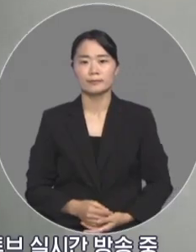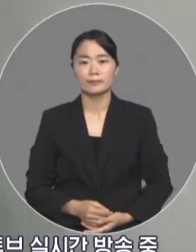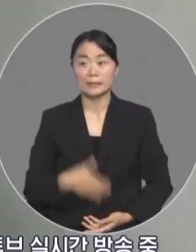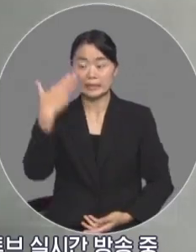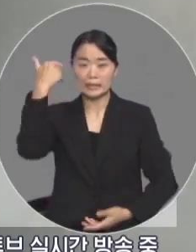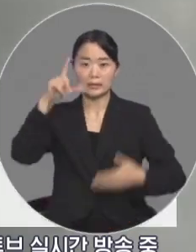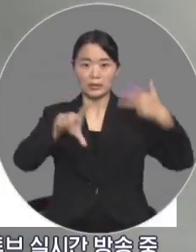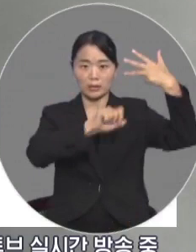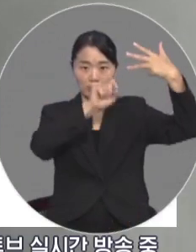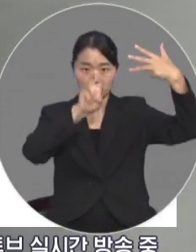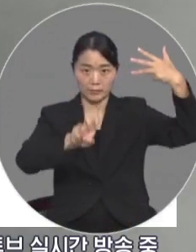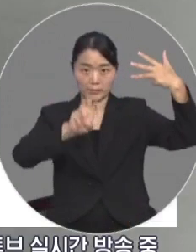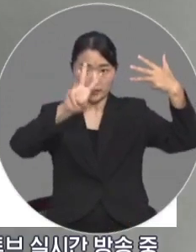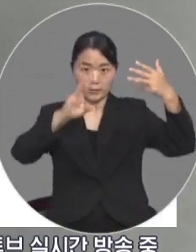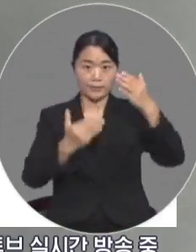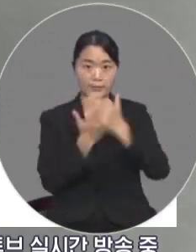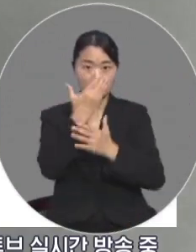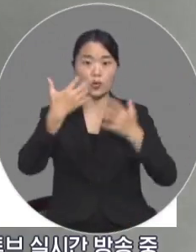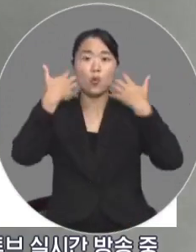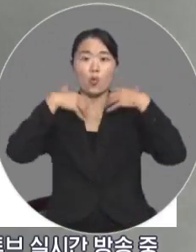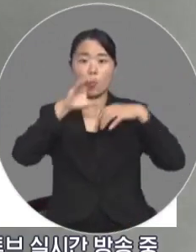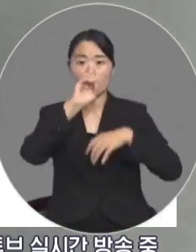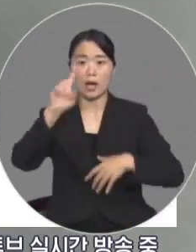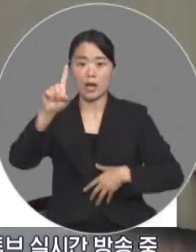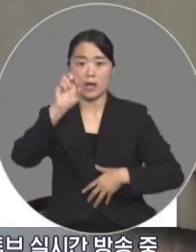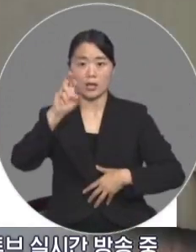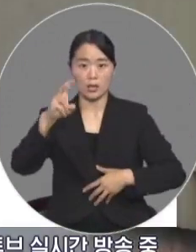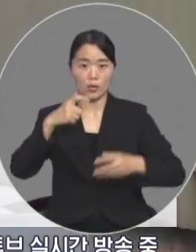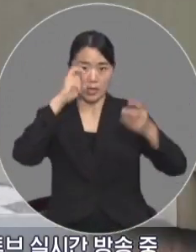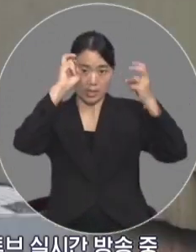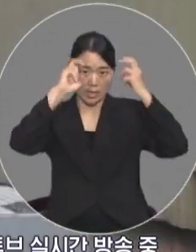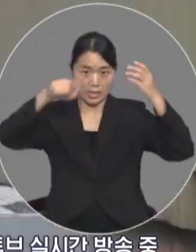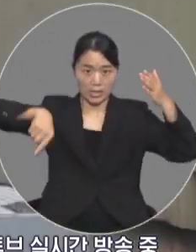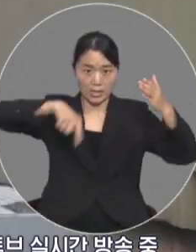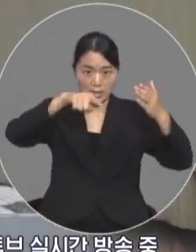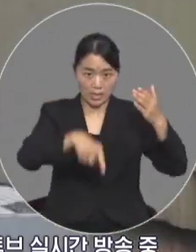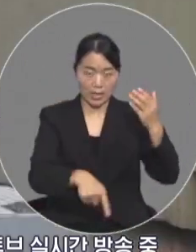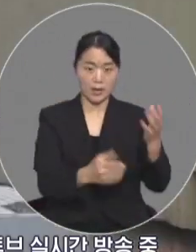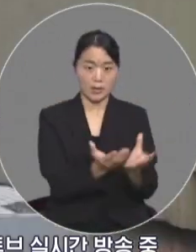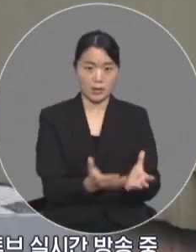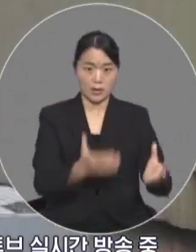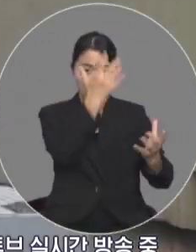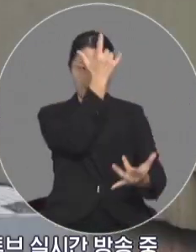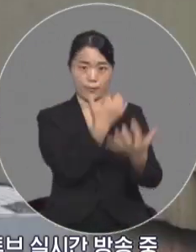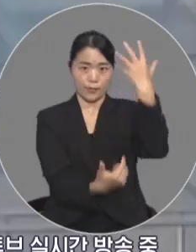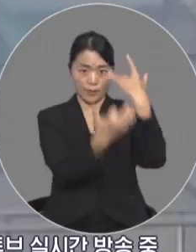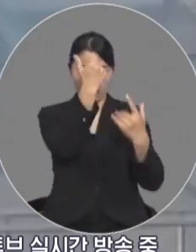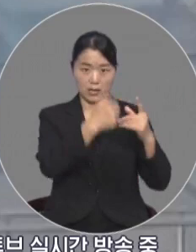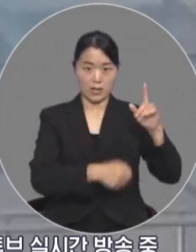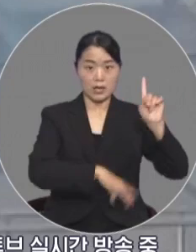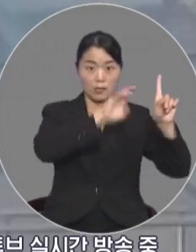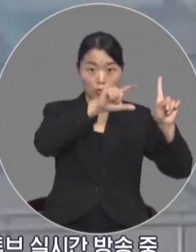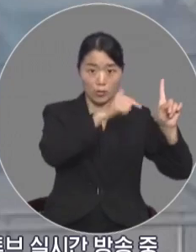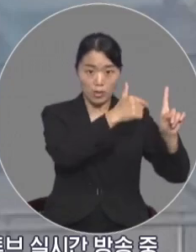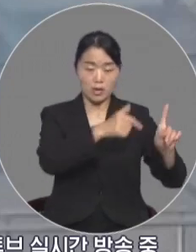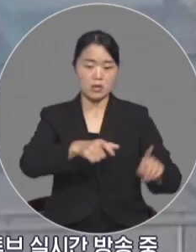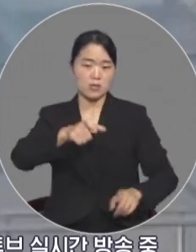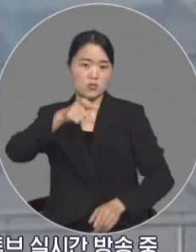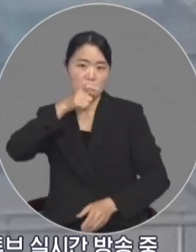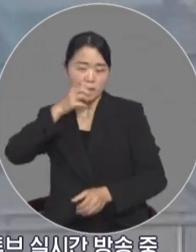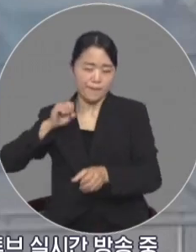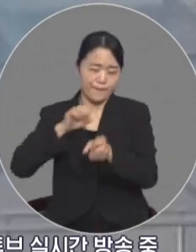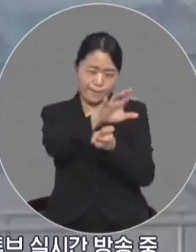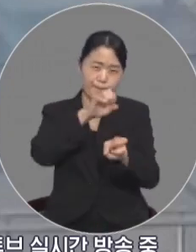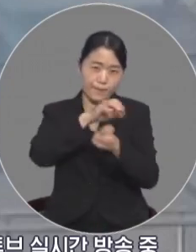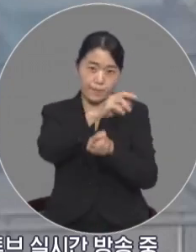지난 23일 발생한 고려아연 에너지 저장센터 화재. 분당 7만 5천 리터를 뿜어내는 물대포를 동원해도 좀처럼